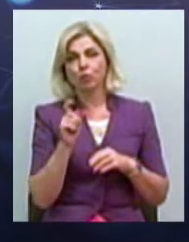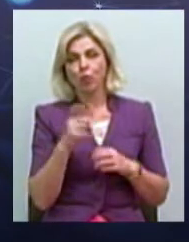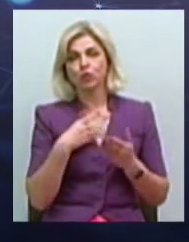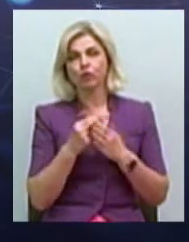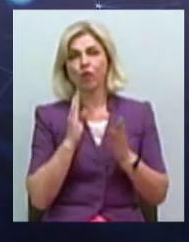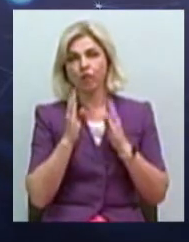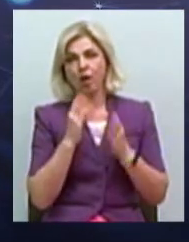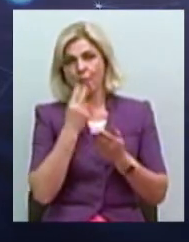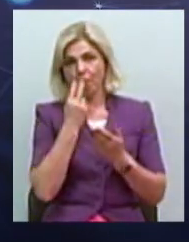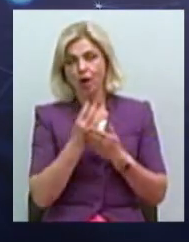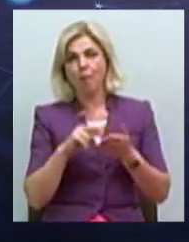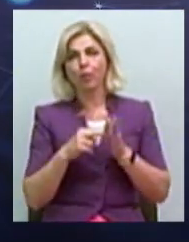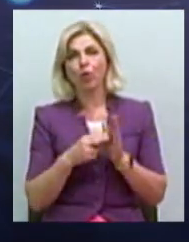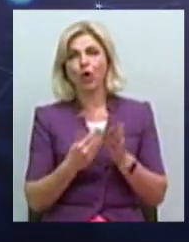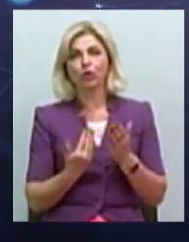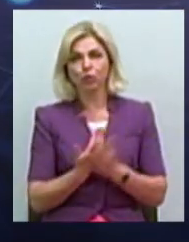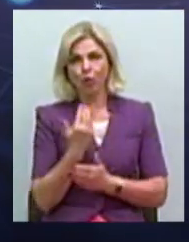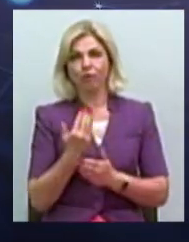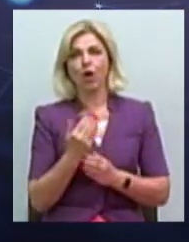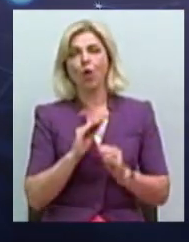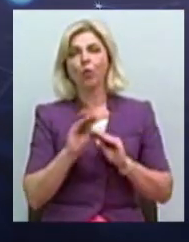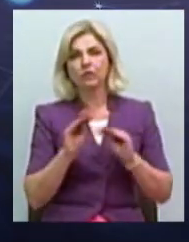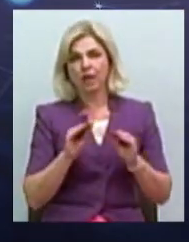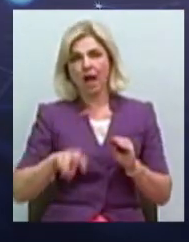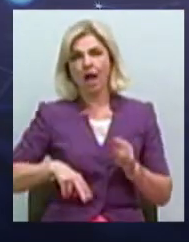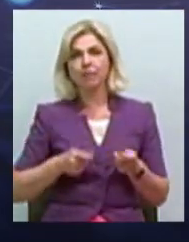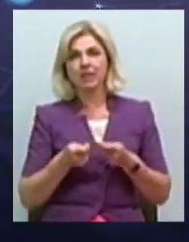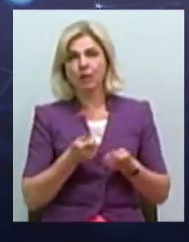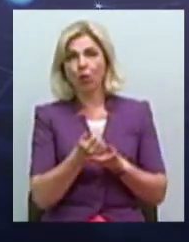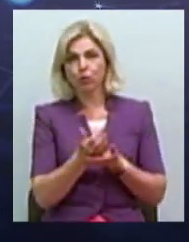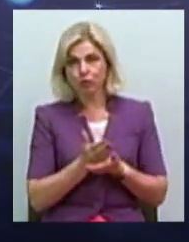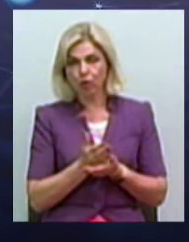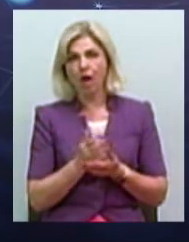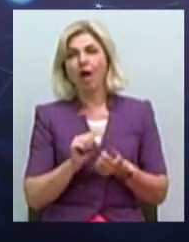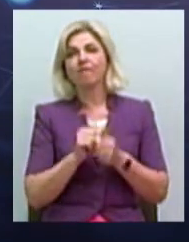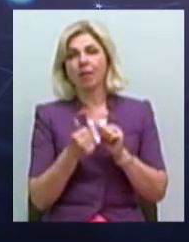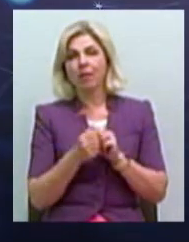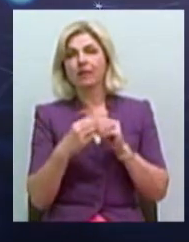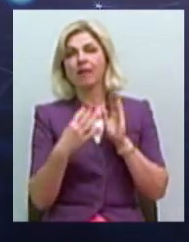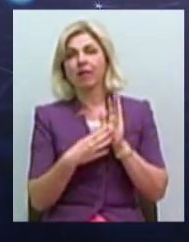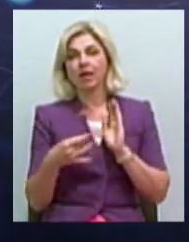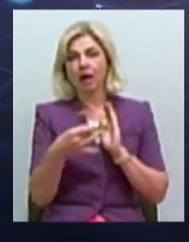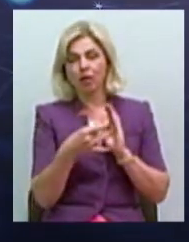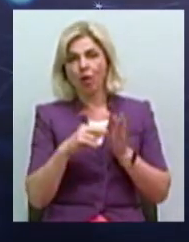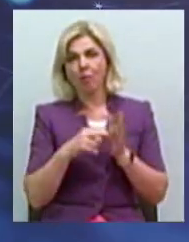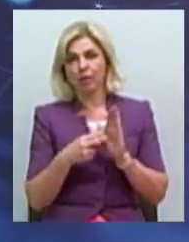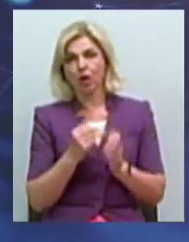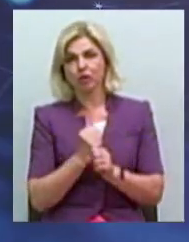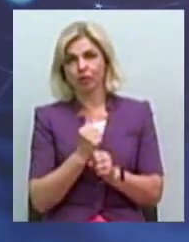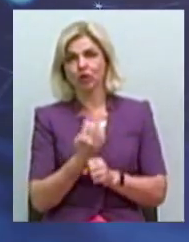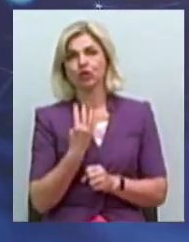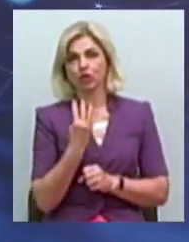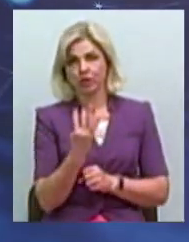проєкт нового адміністративно-територіального устрою Миколаївської області. Замість існуючих 19 районів планується створити